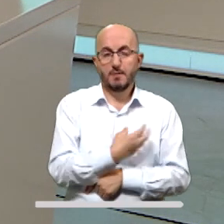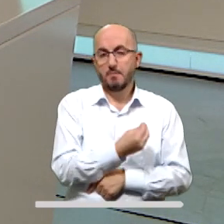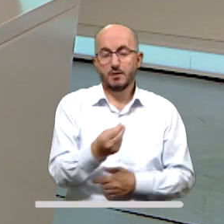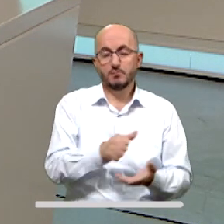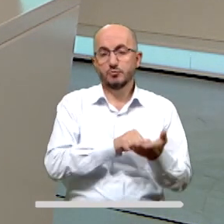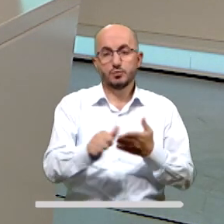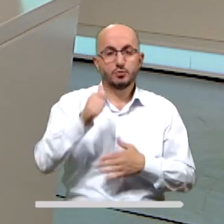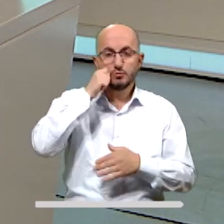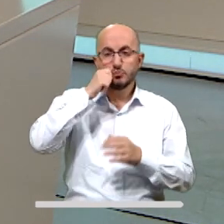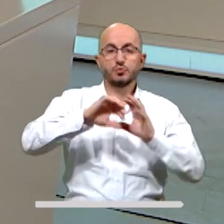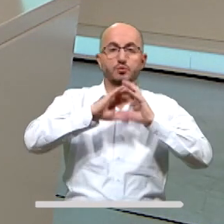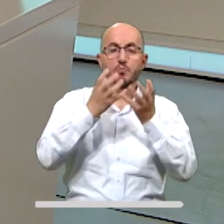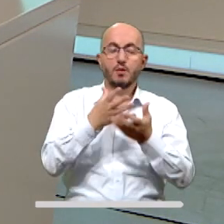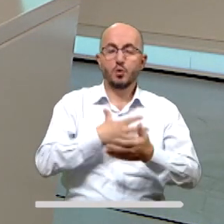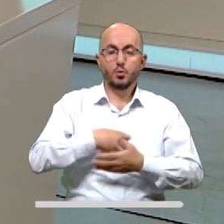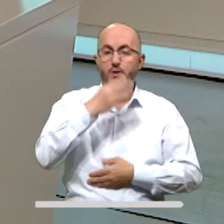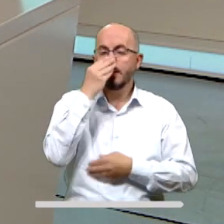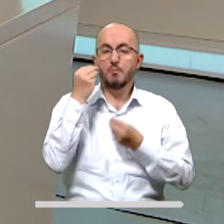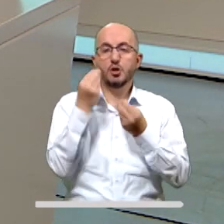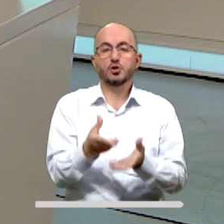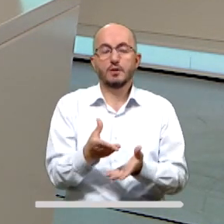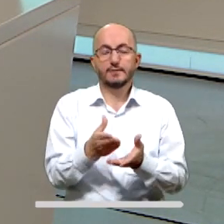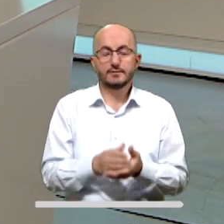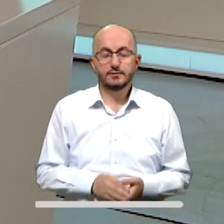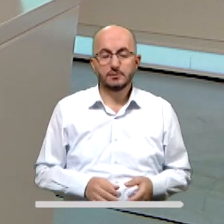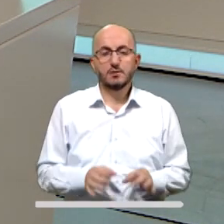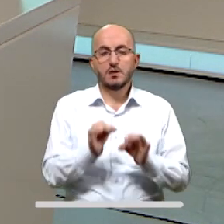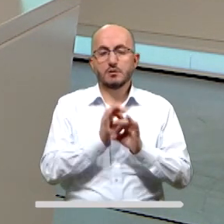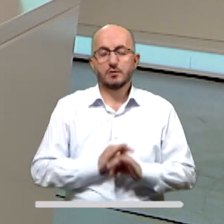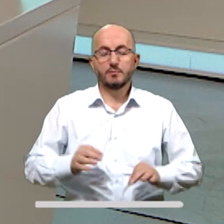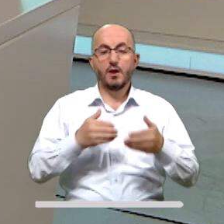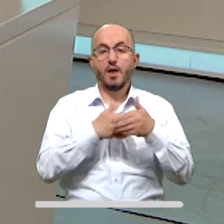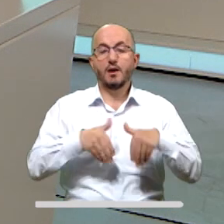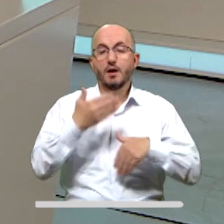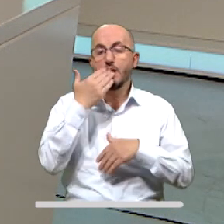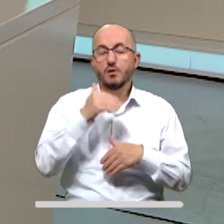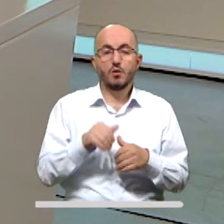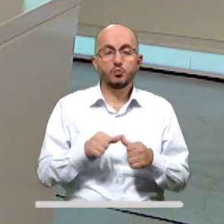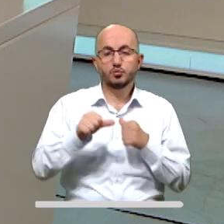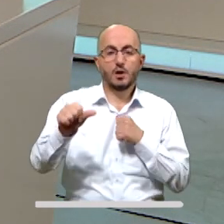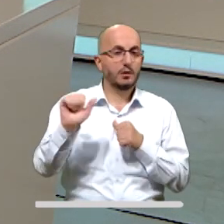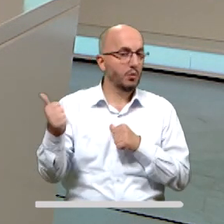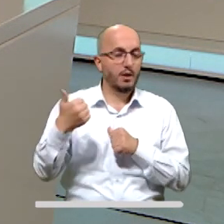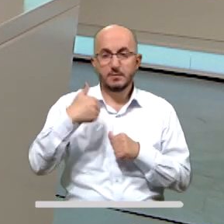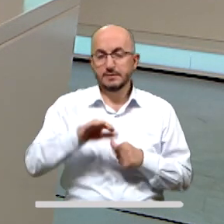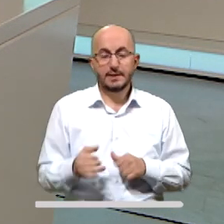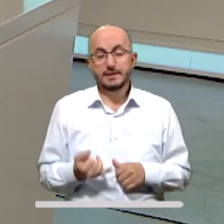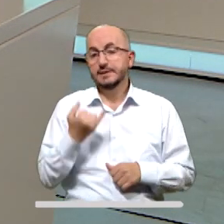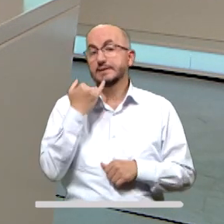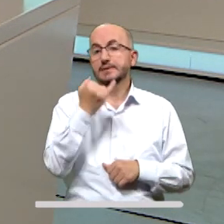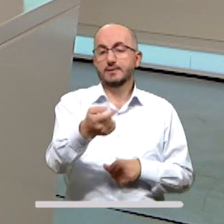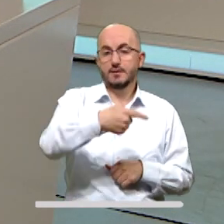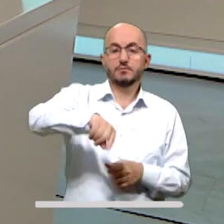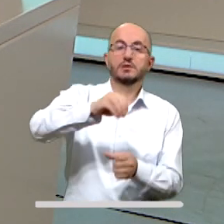bütün ümmeti Muhammed'in ervahına bağışlarız. Hiçbir engel yok. Mesafeler engel yok. Önemli değil. Mesafe önemli değil. O ziyaretler daha çok